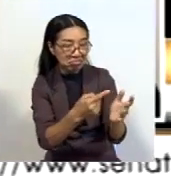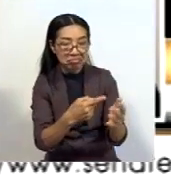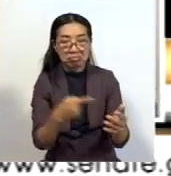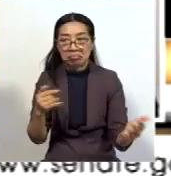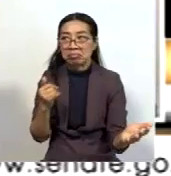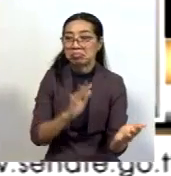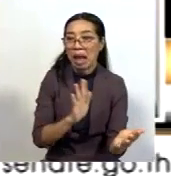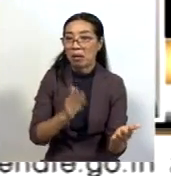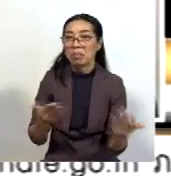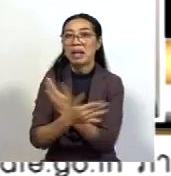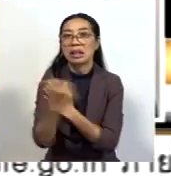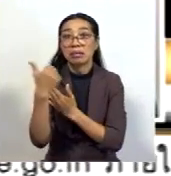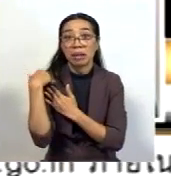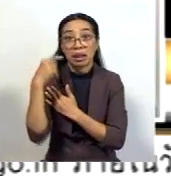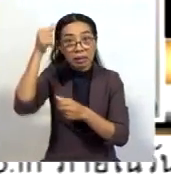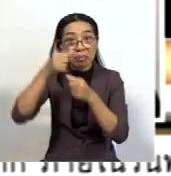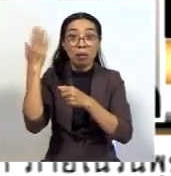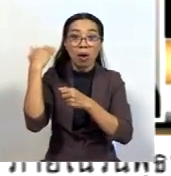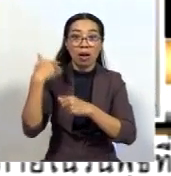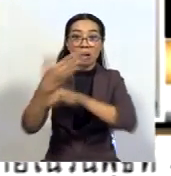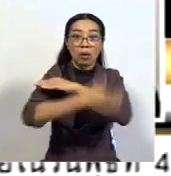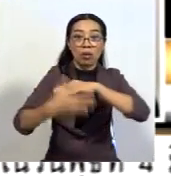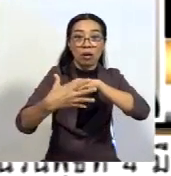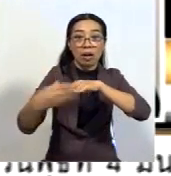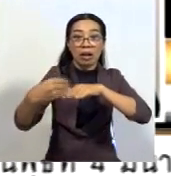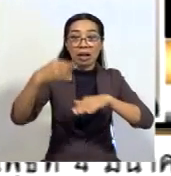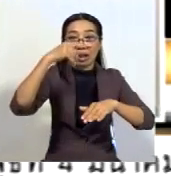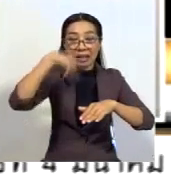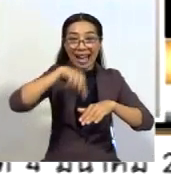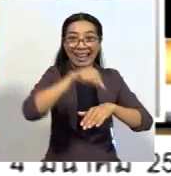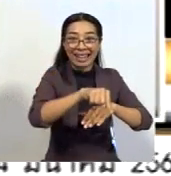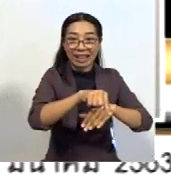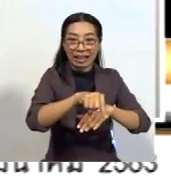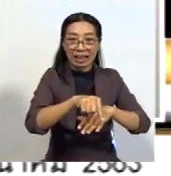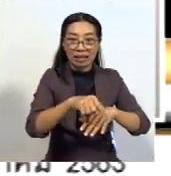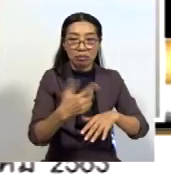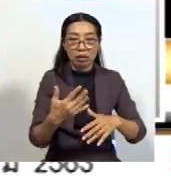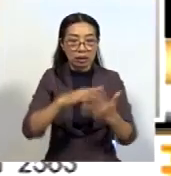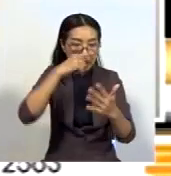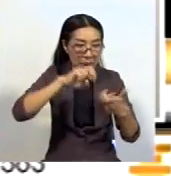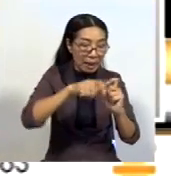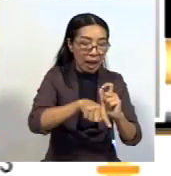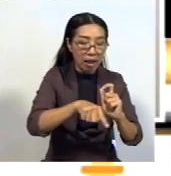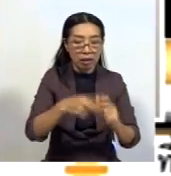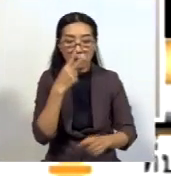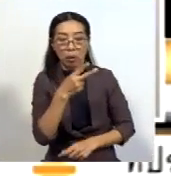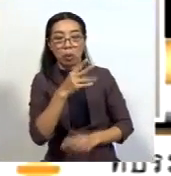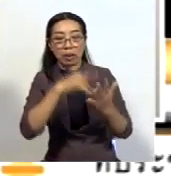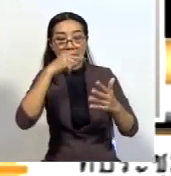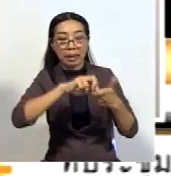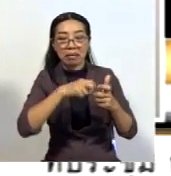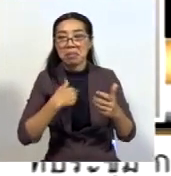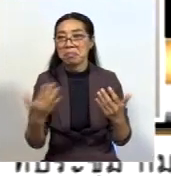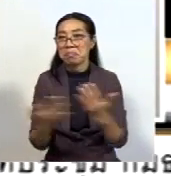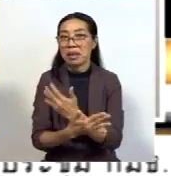ส้นทางรถไฟความเร็วสูงที่เขาจะมาผ่านเราอ่ะเขาก็เตรียมอ้อมไปทางโน้นแล้วนะไปทางประเทศเพื่อนบ้านของเรา